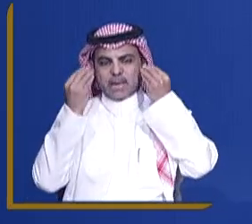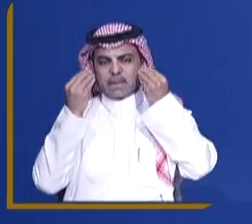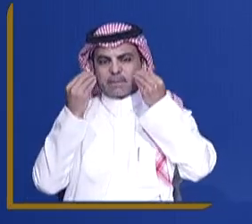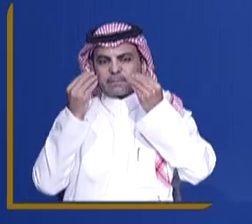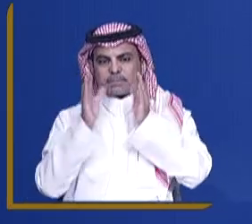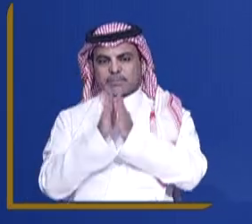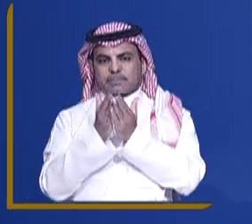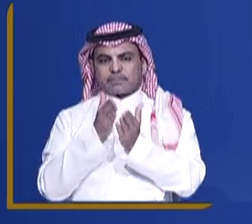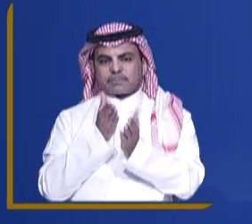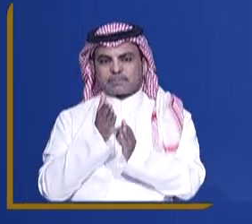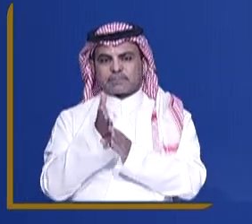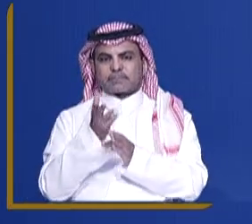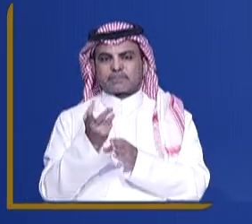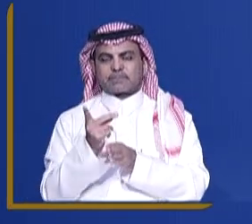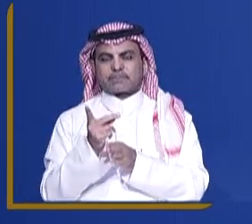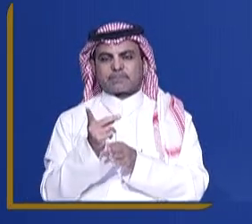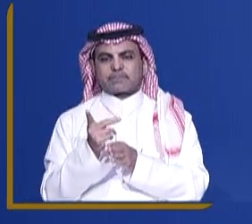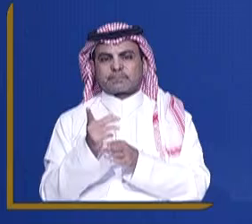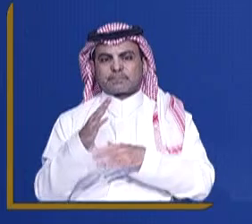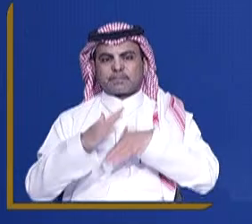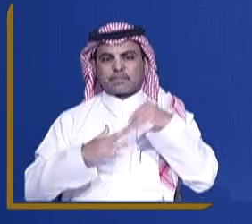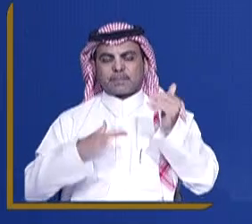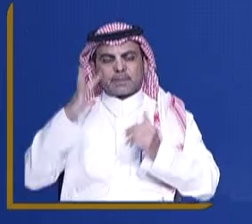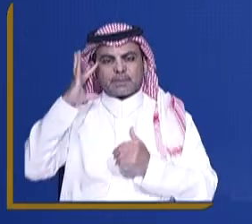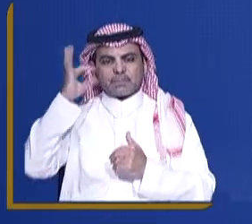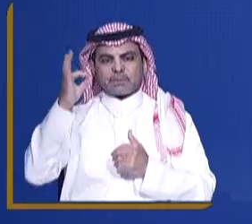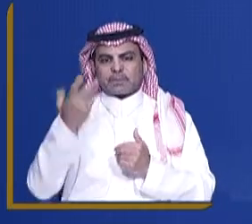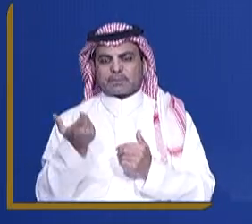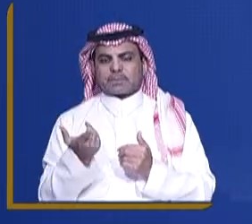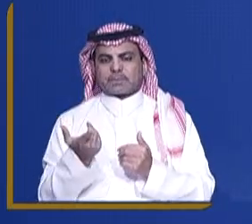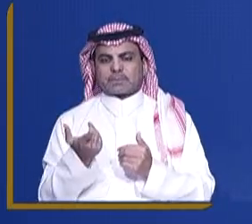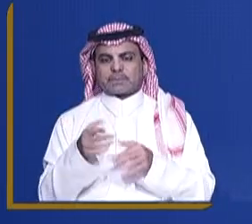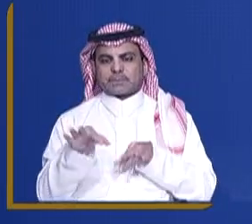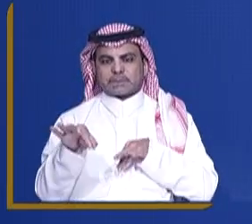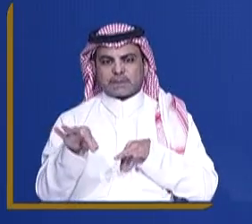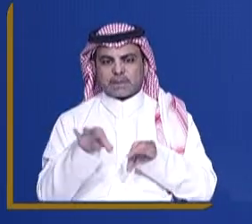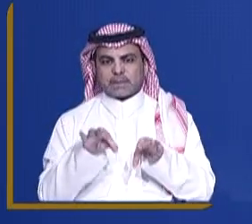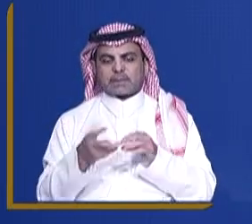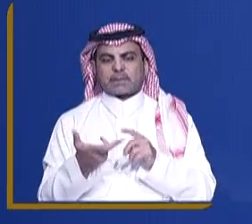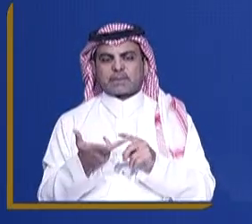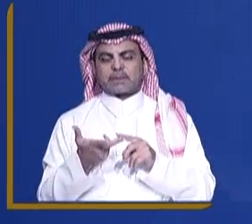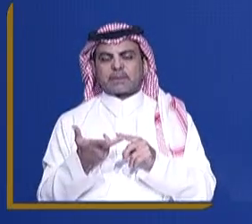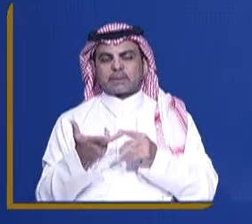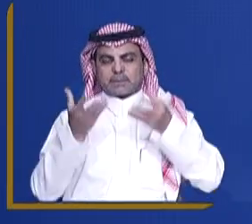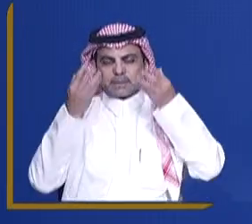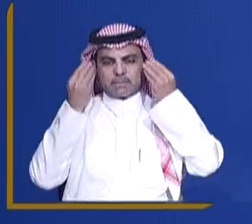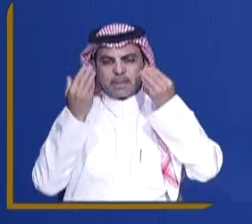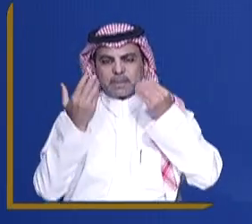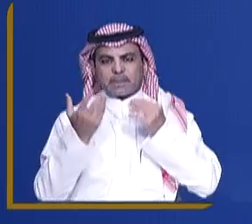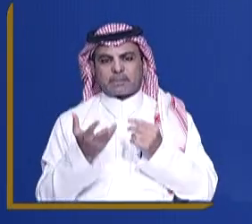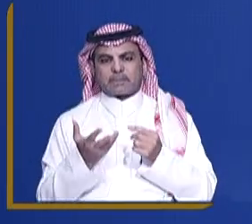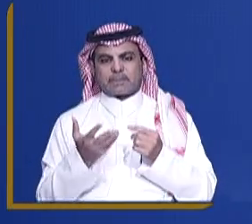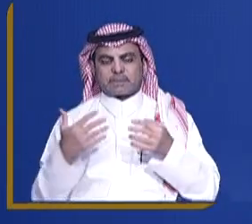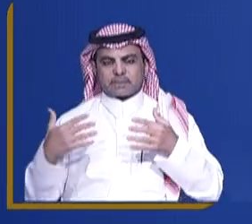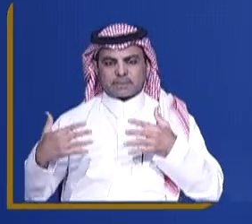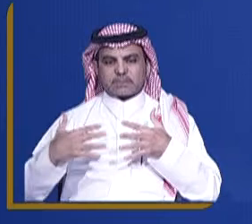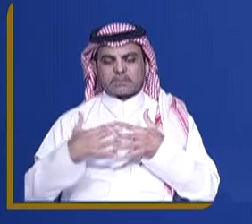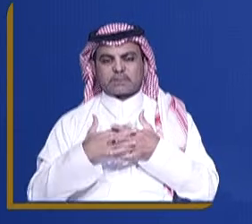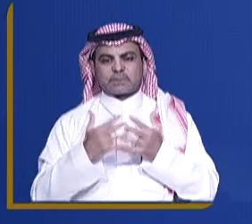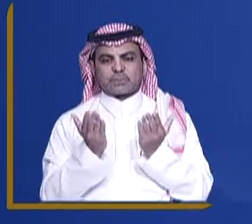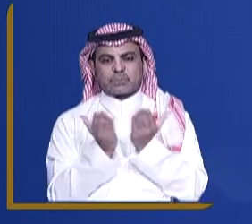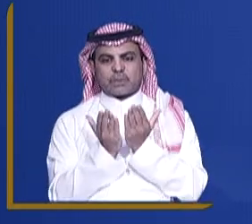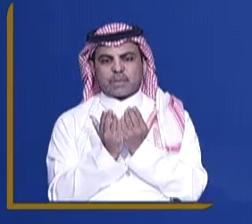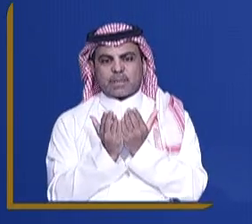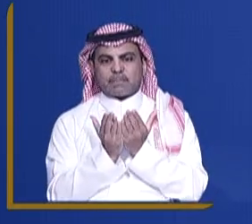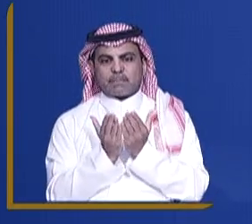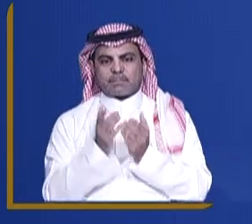يدرسه، كذلك قدرات إدارية، قدرات من ناحية التقنية، المعرفة في التعامل مع الطالب